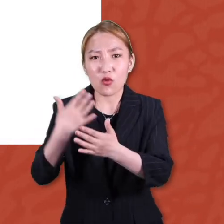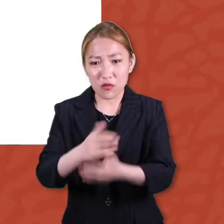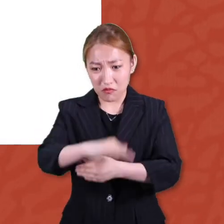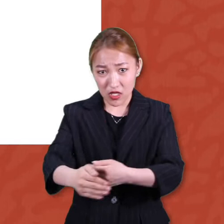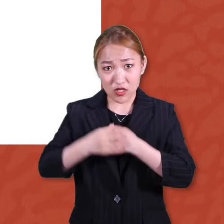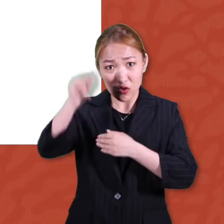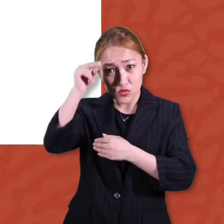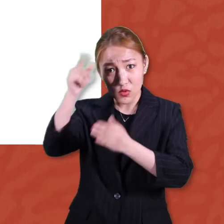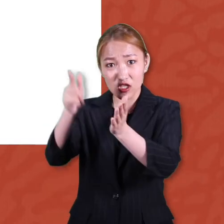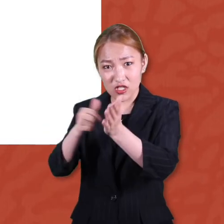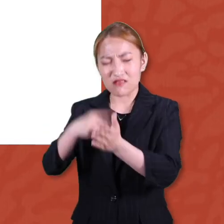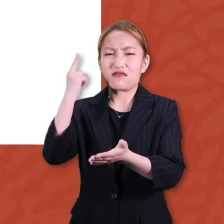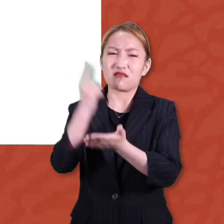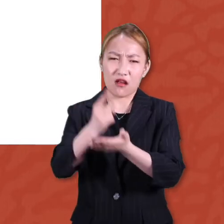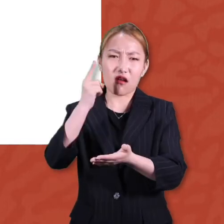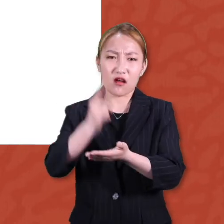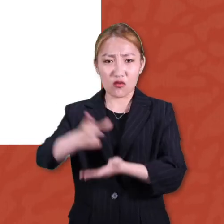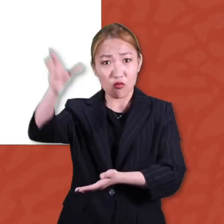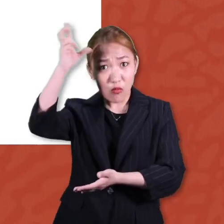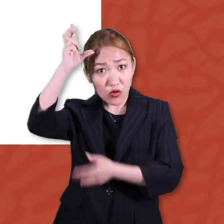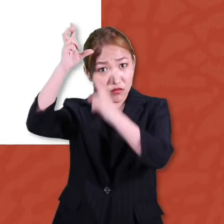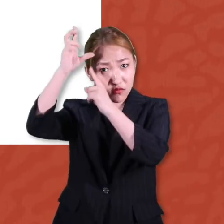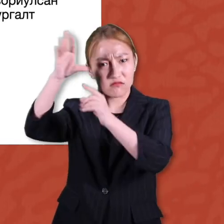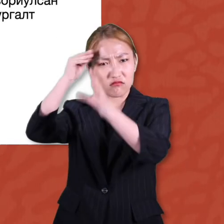заавал боловсрол эзэмшинэ.